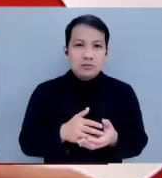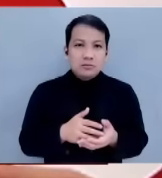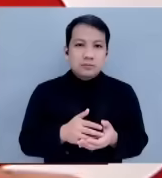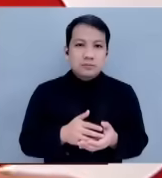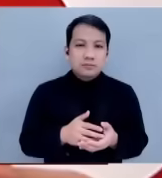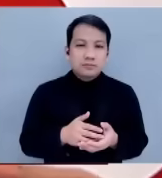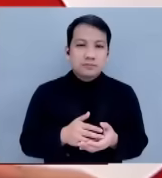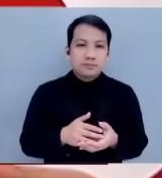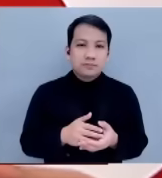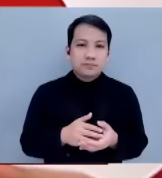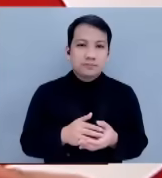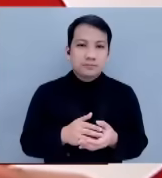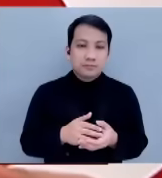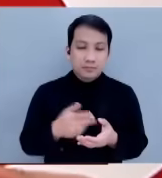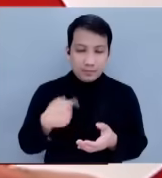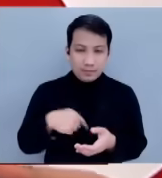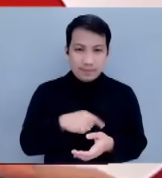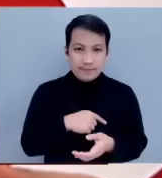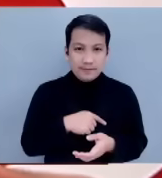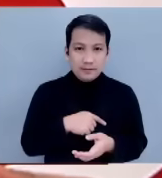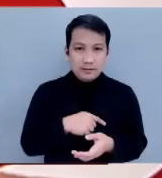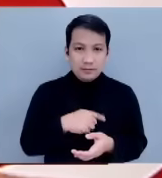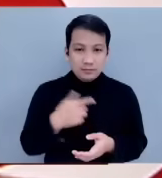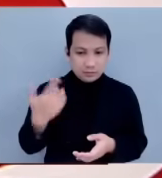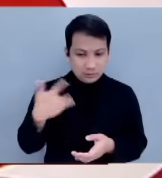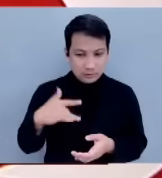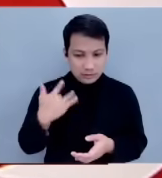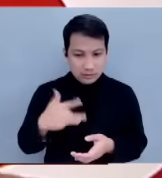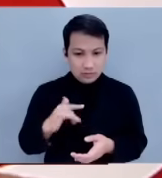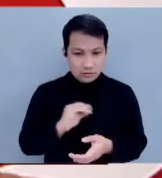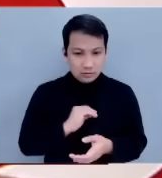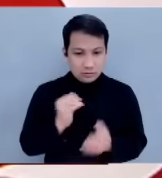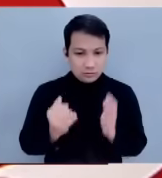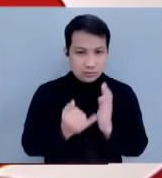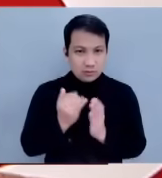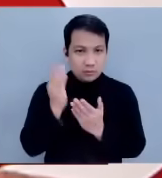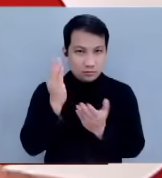mai-apply ko yung estilo ko and bring in new